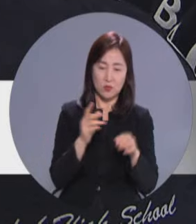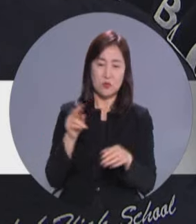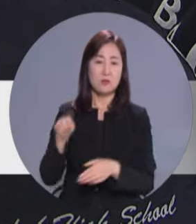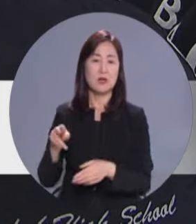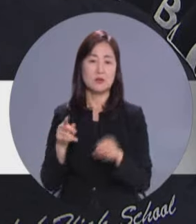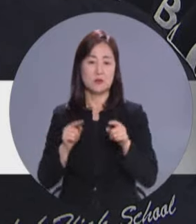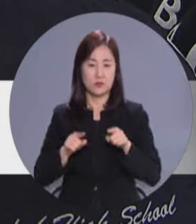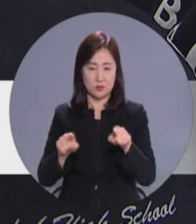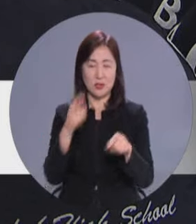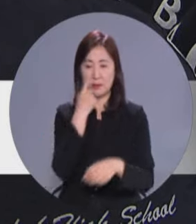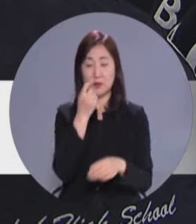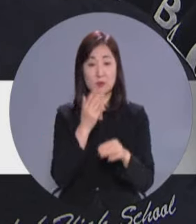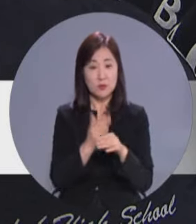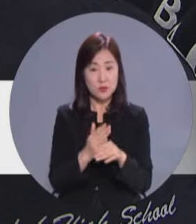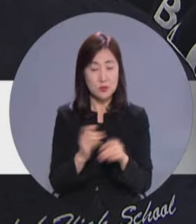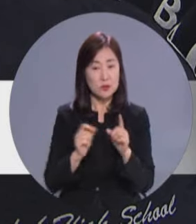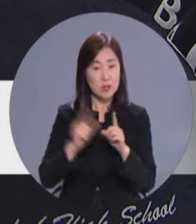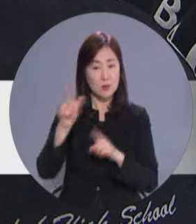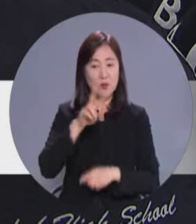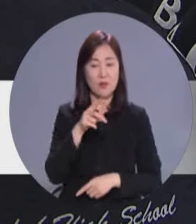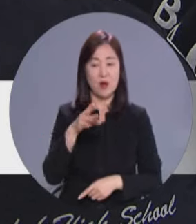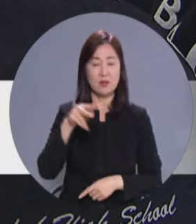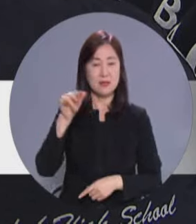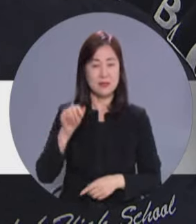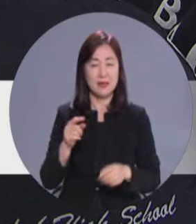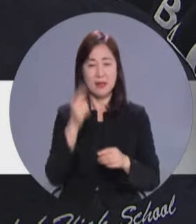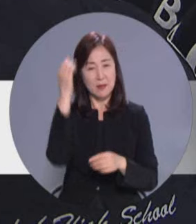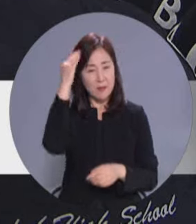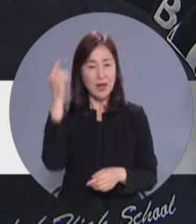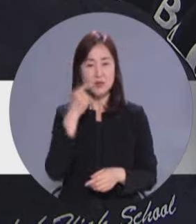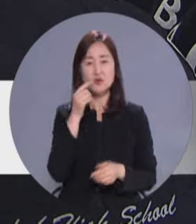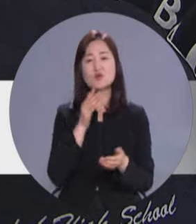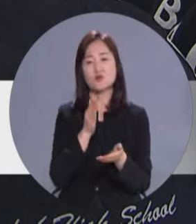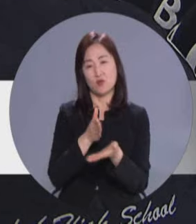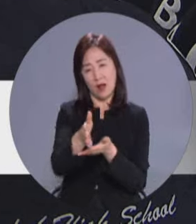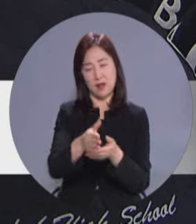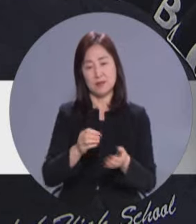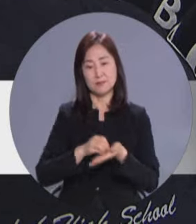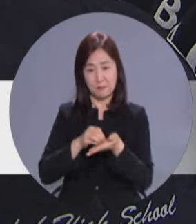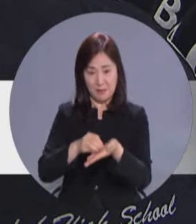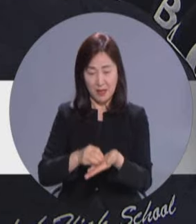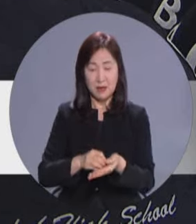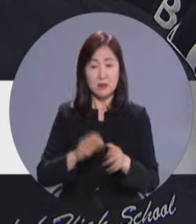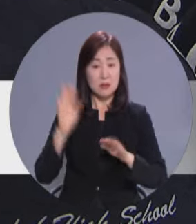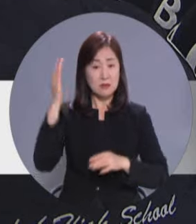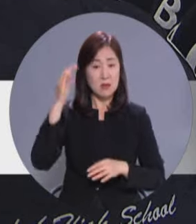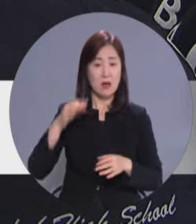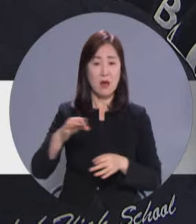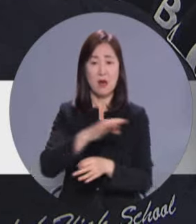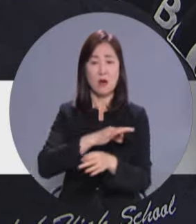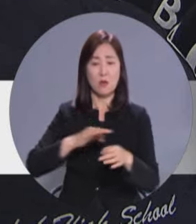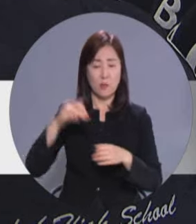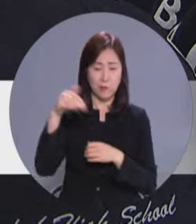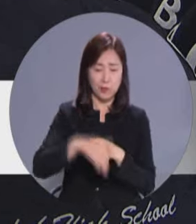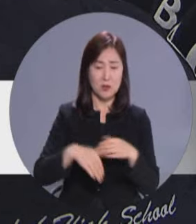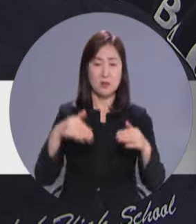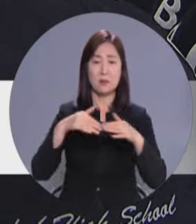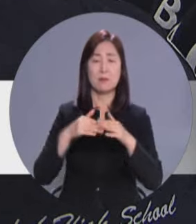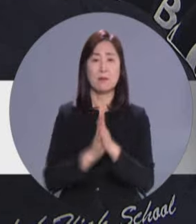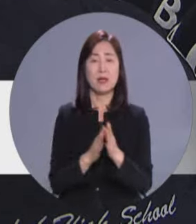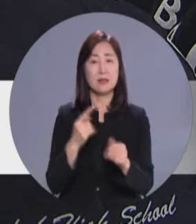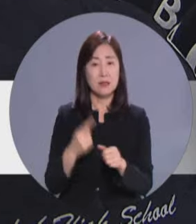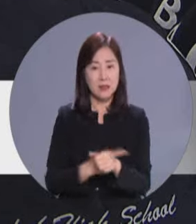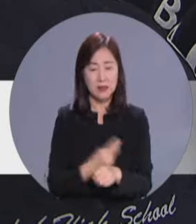있는데요 상당수가 명지대 바둑 학과에 진학했는데 최근 대학이 경영상 이후로 폐과를 결정하면서